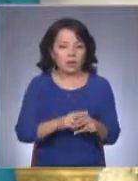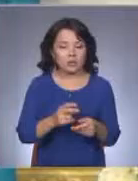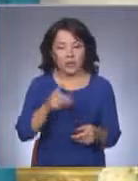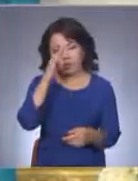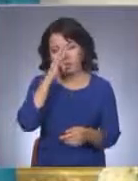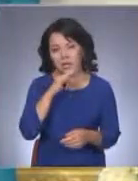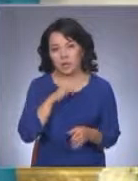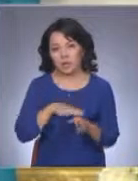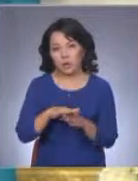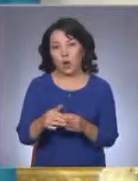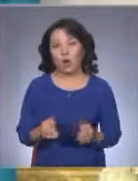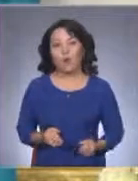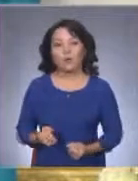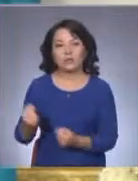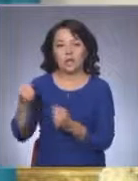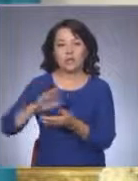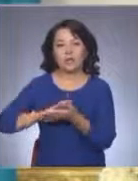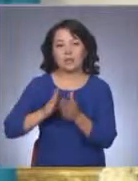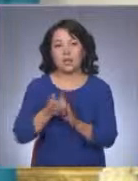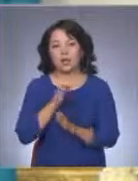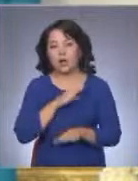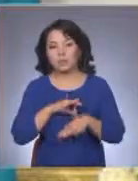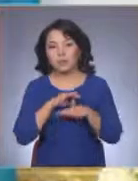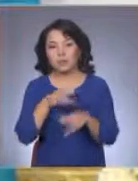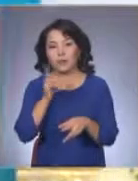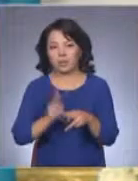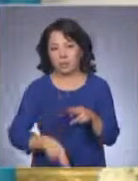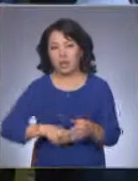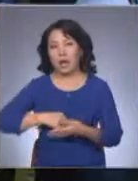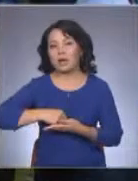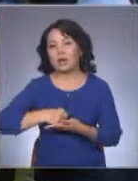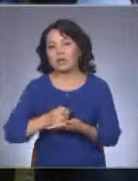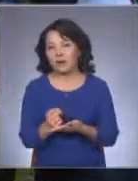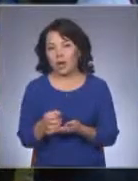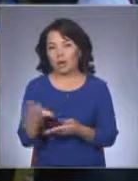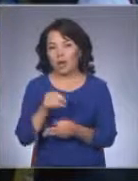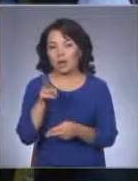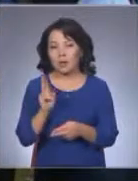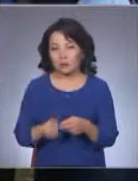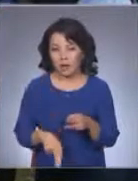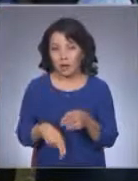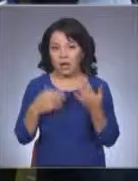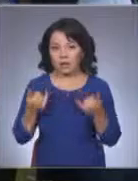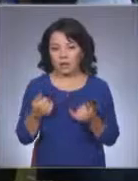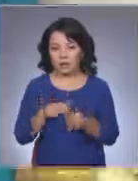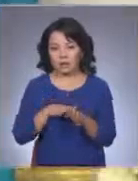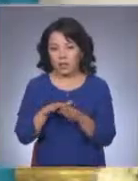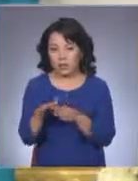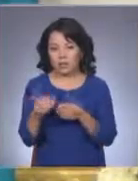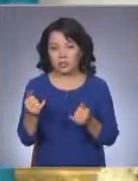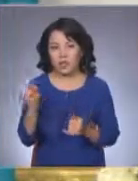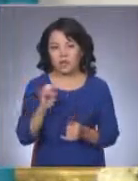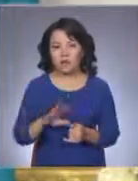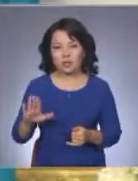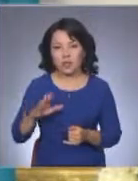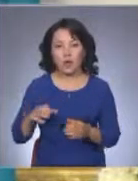жасап, келіссөздер бітті, ратификация барлық жерде бітті. Енді Еуразиялық одаққа